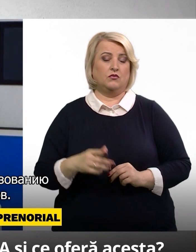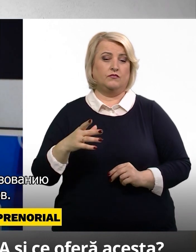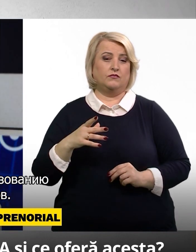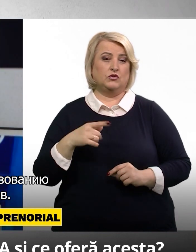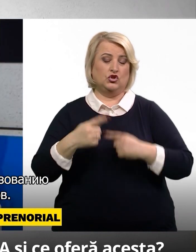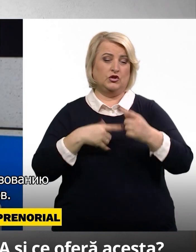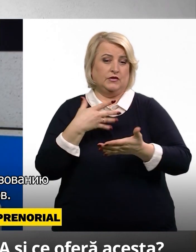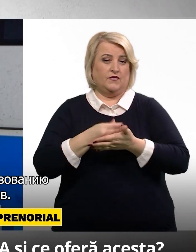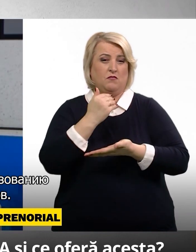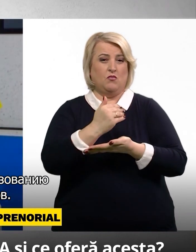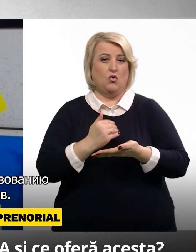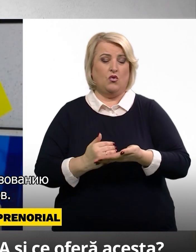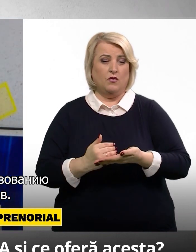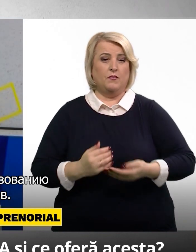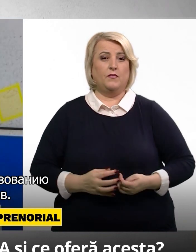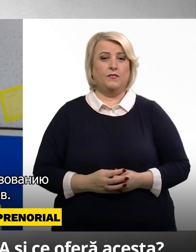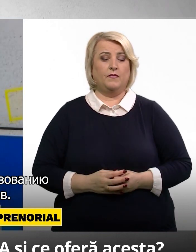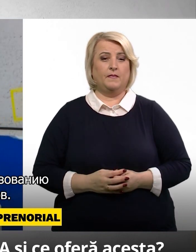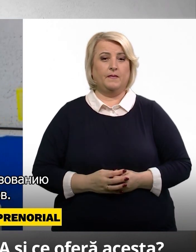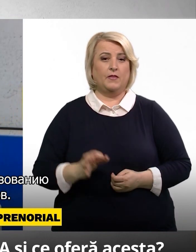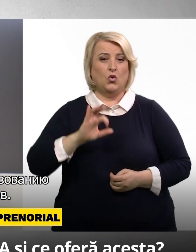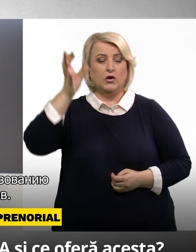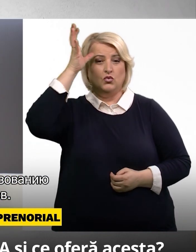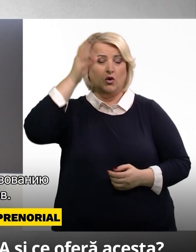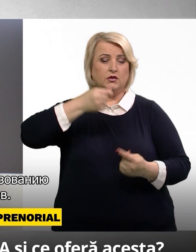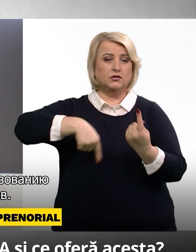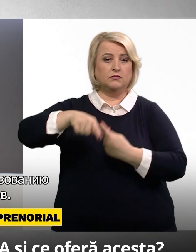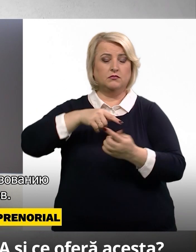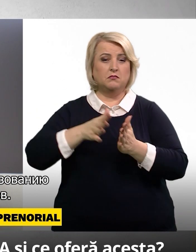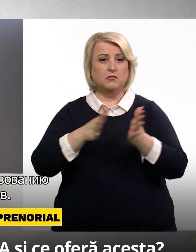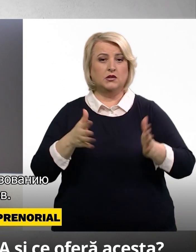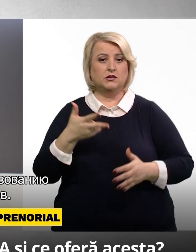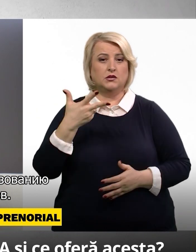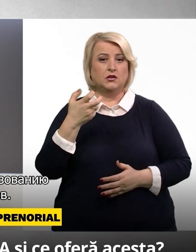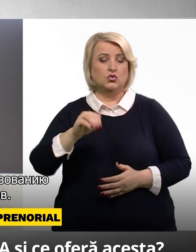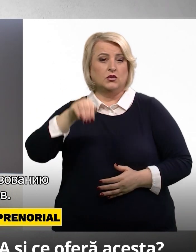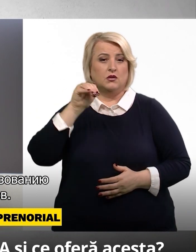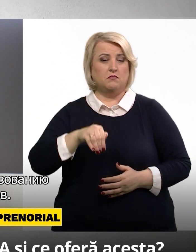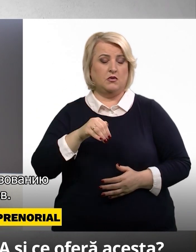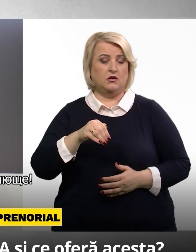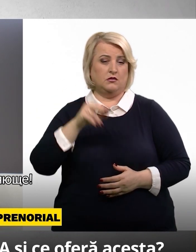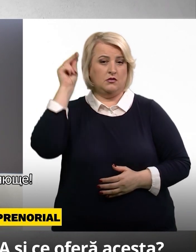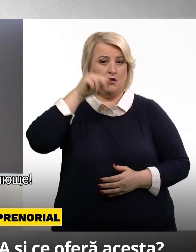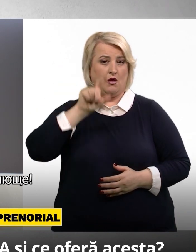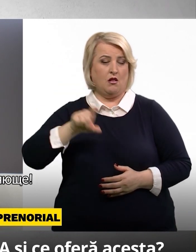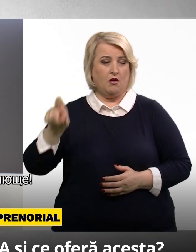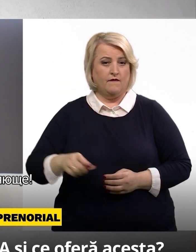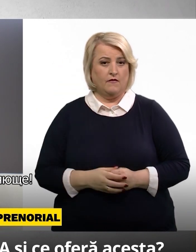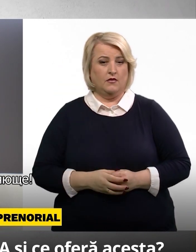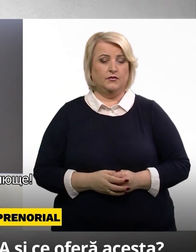sale de educație antreprenorială peste 300.000 de elevi, ca să vă dați seama.